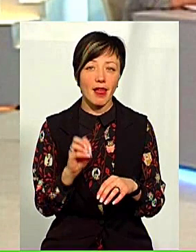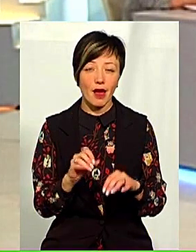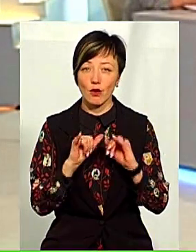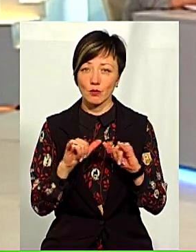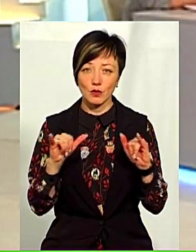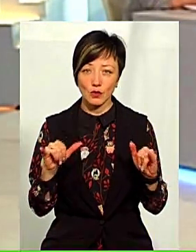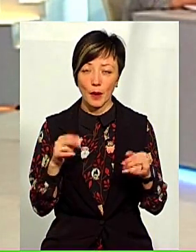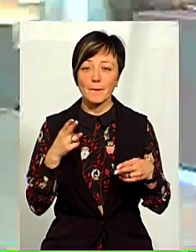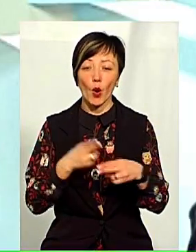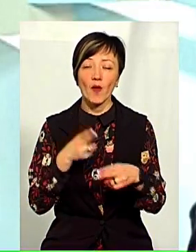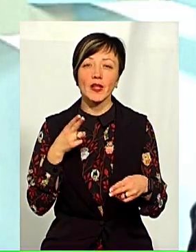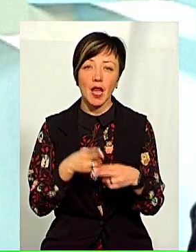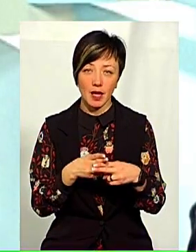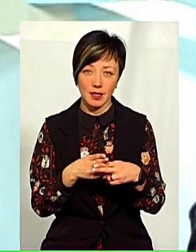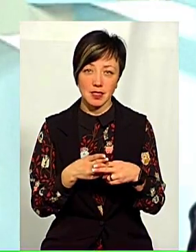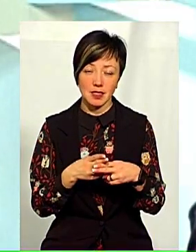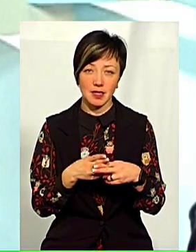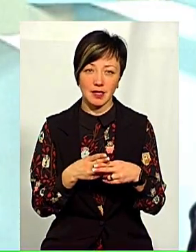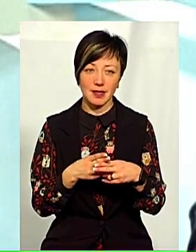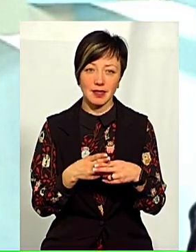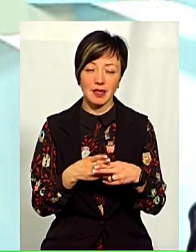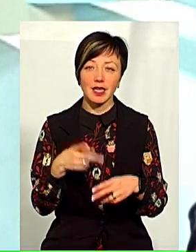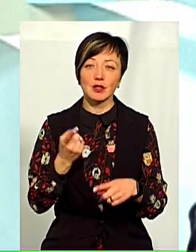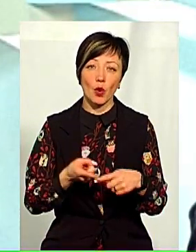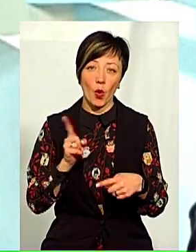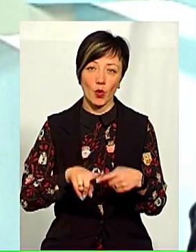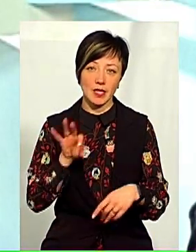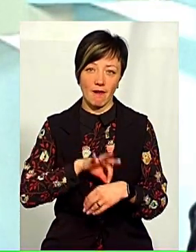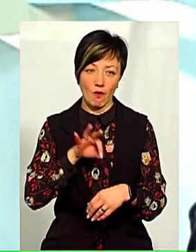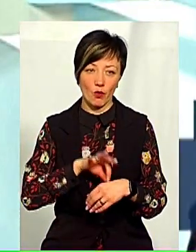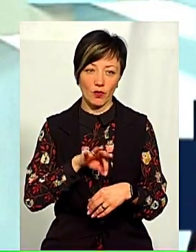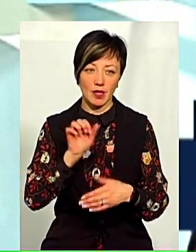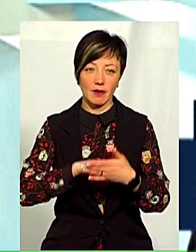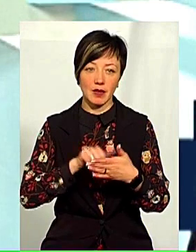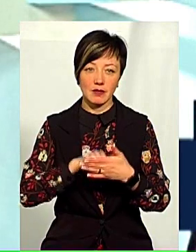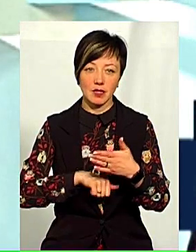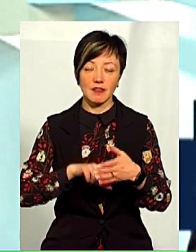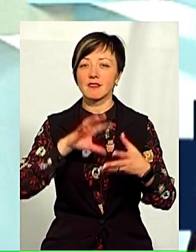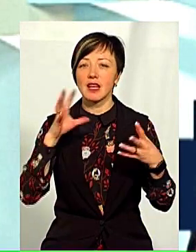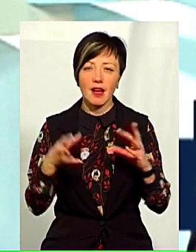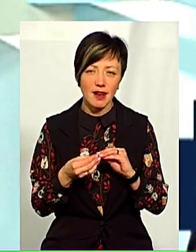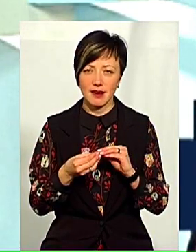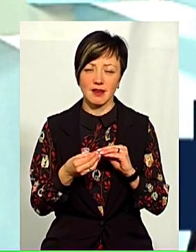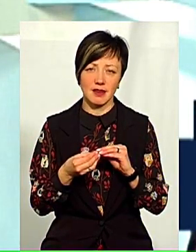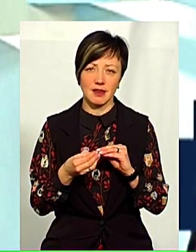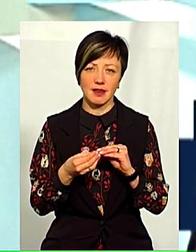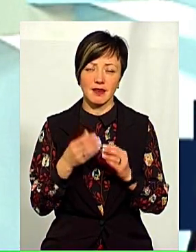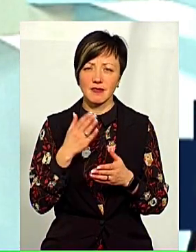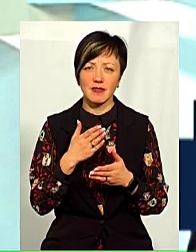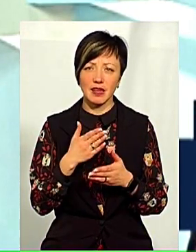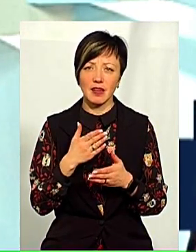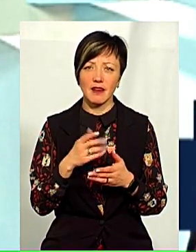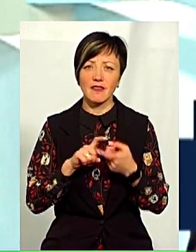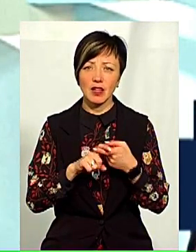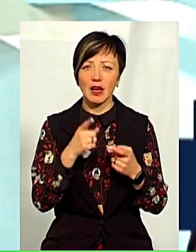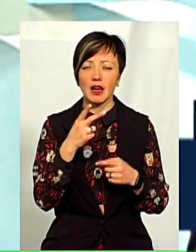нерозповсюдженню, по профілактиці цього захворювання, визваного взагалі вірусом